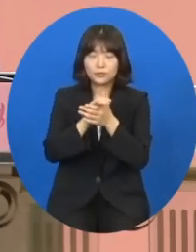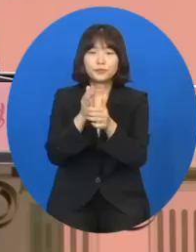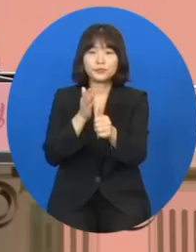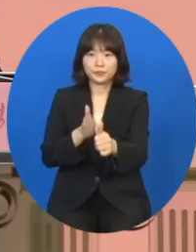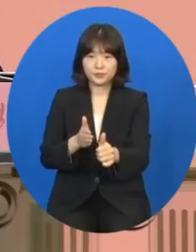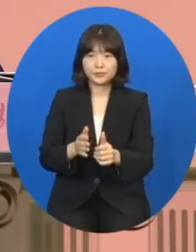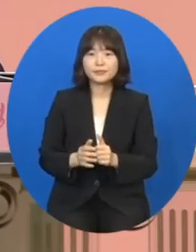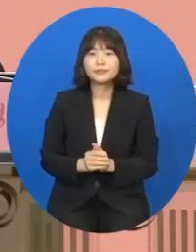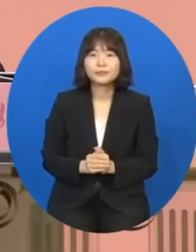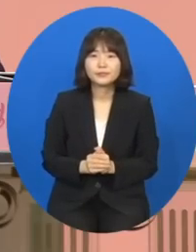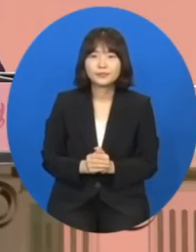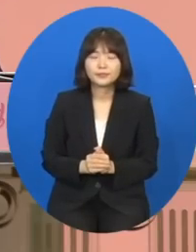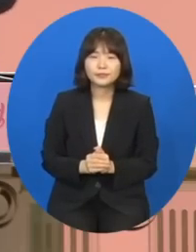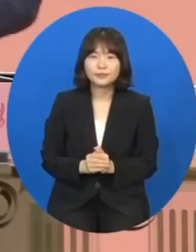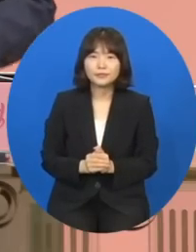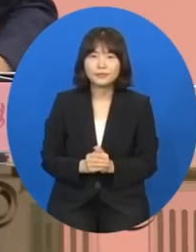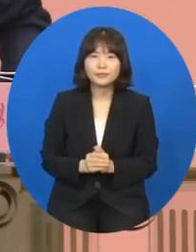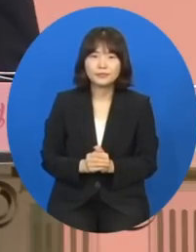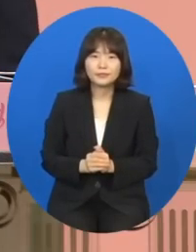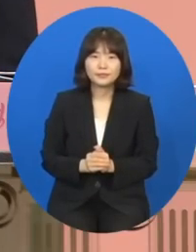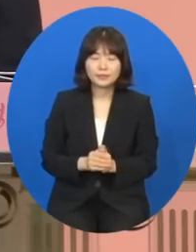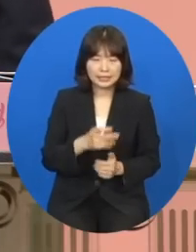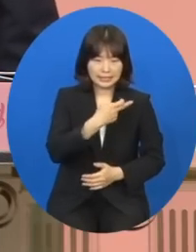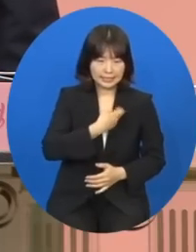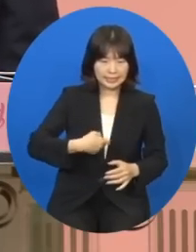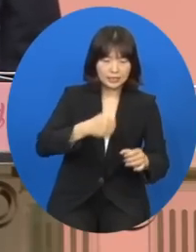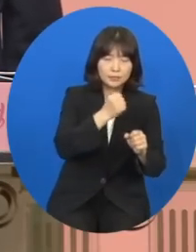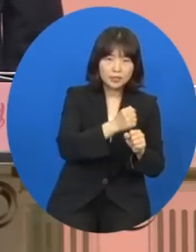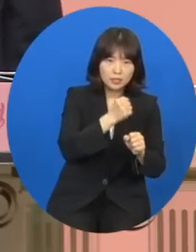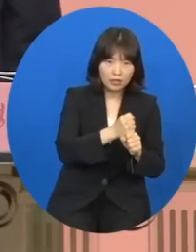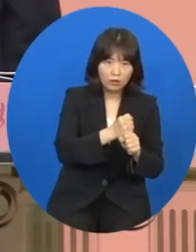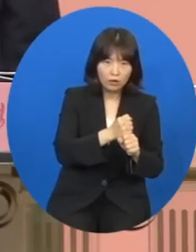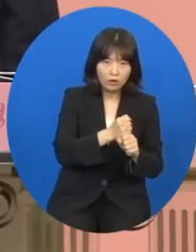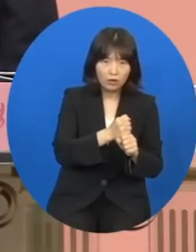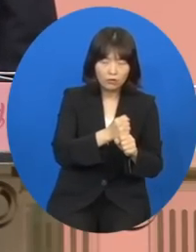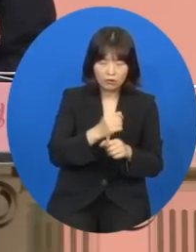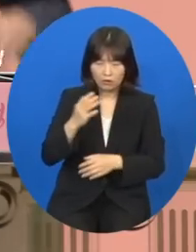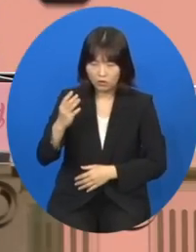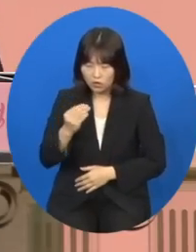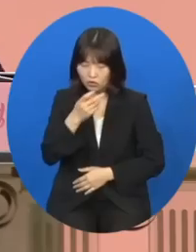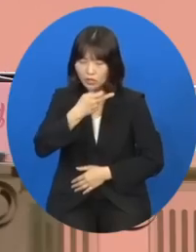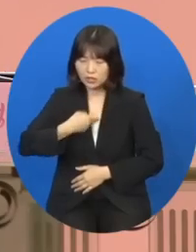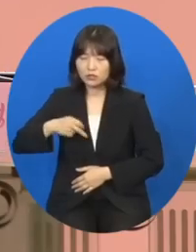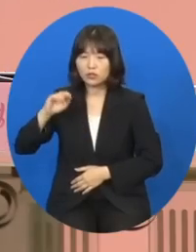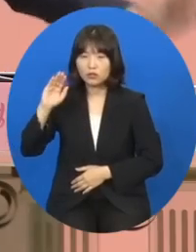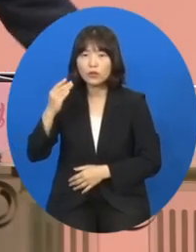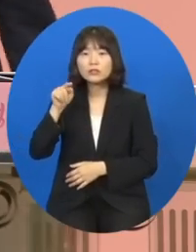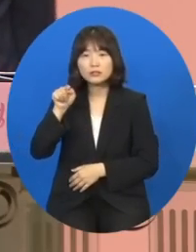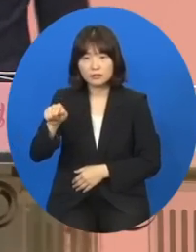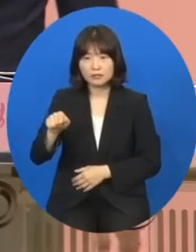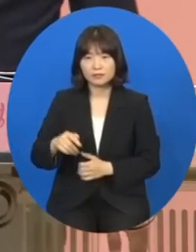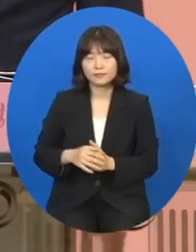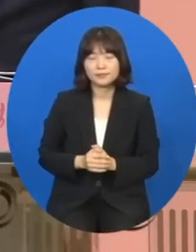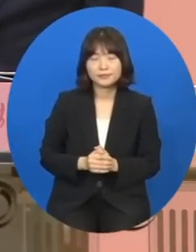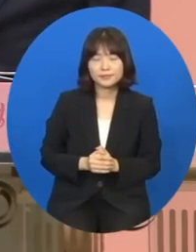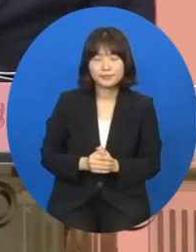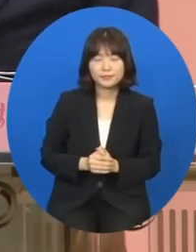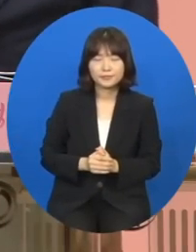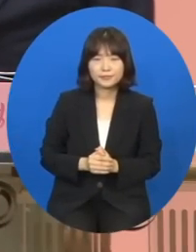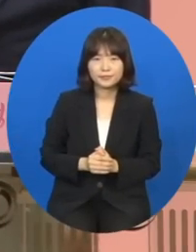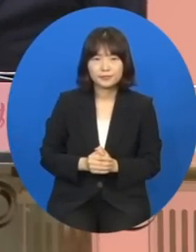갱 & 허브 축을 제자 삼는 것과 성숙한 제자 되는것 샌들 브로켄 나스르 고로